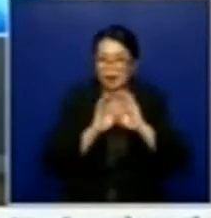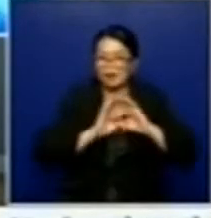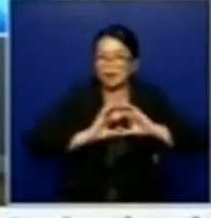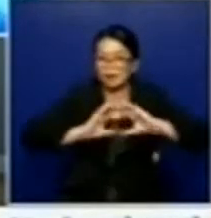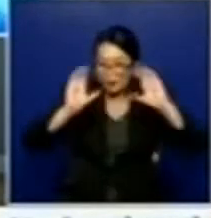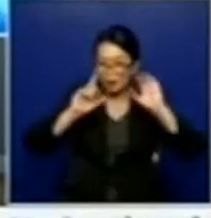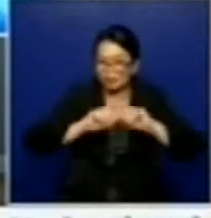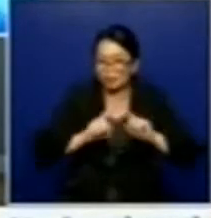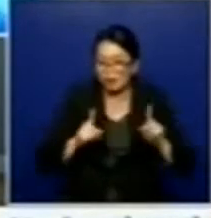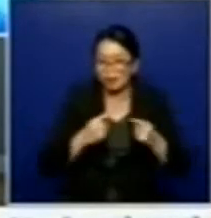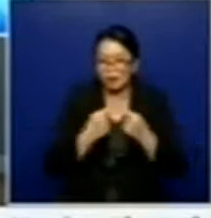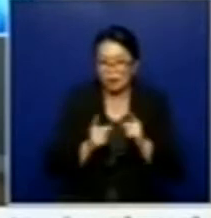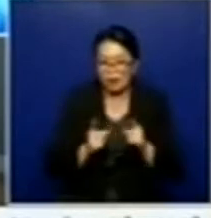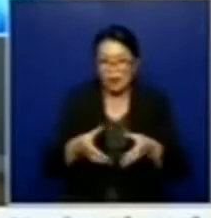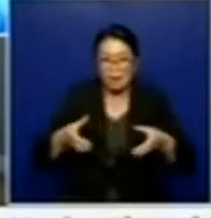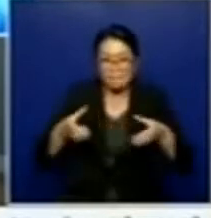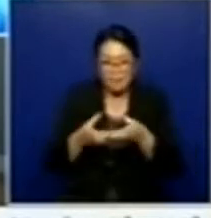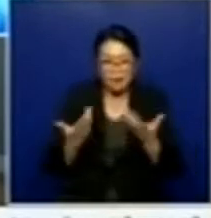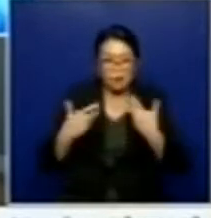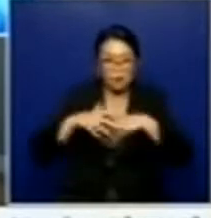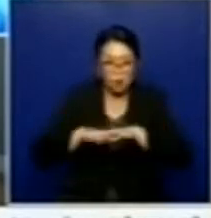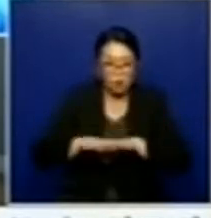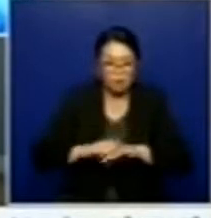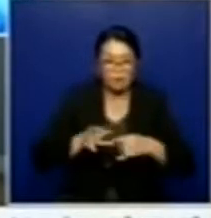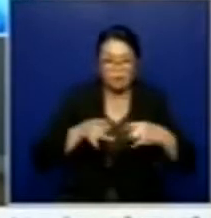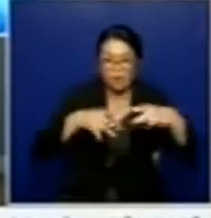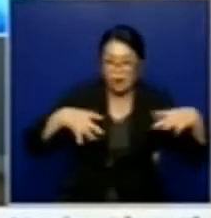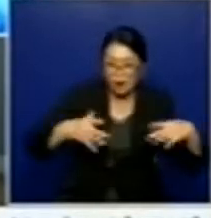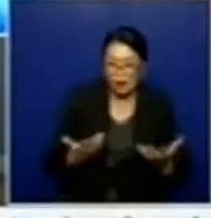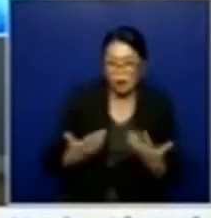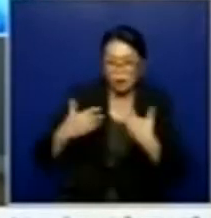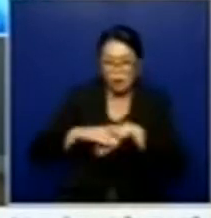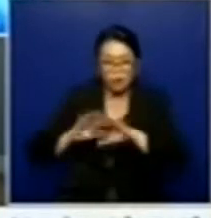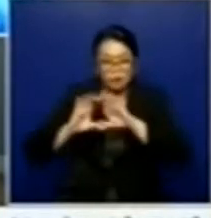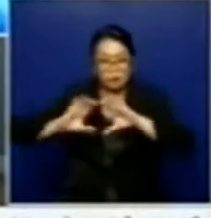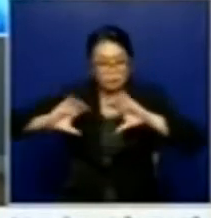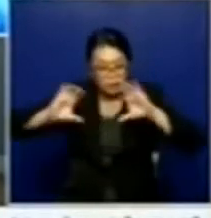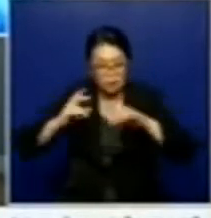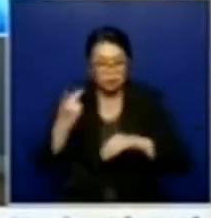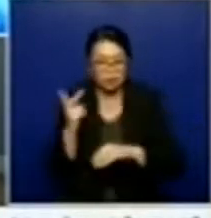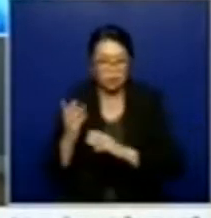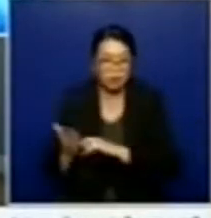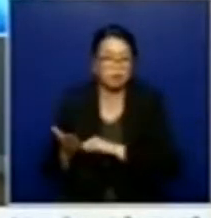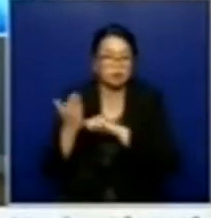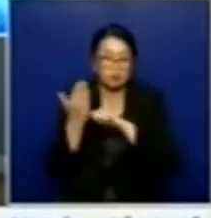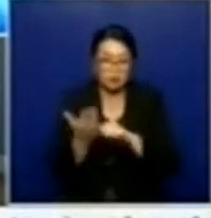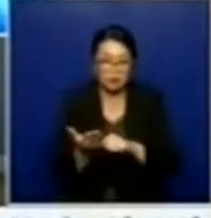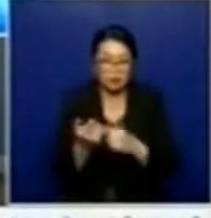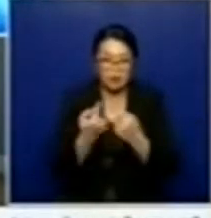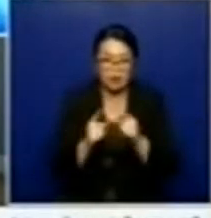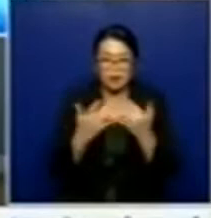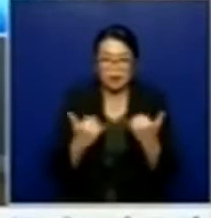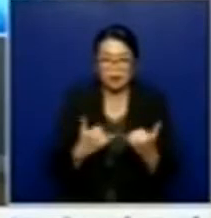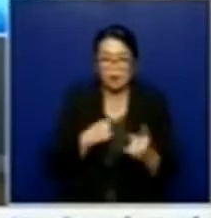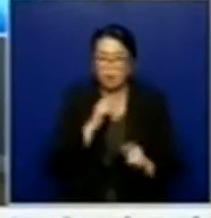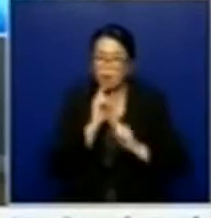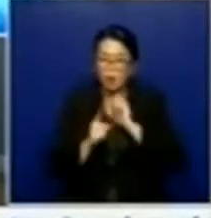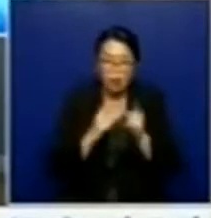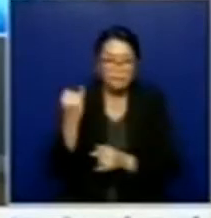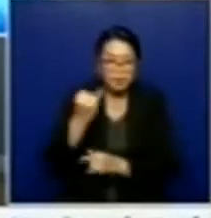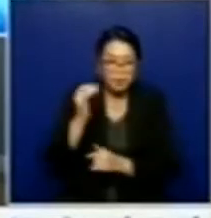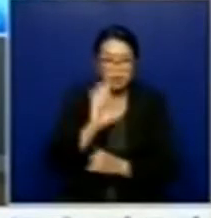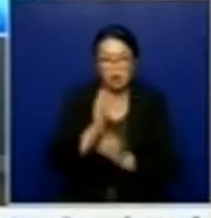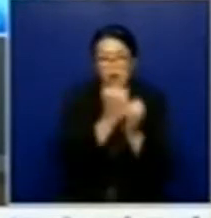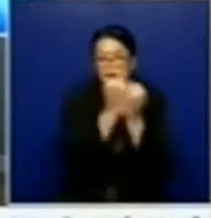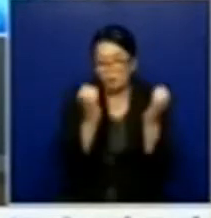เป็นเรื่องของพรรคฝ่ายค้านและพรรครัฐบาลเสนอนะครับทีนี้เราวิจารณ์หากอยากได้วิจารณ์ถึงความไม่ดีของรัฐนูล